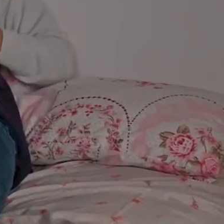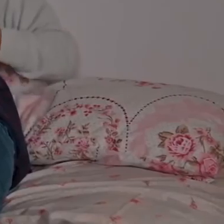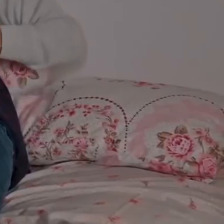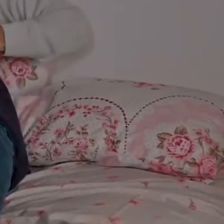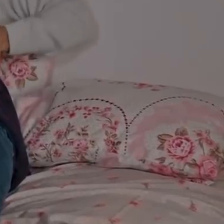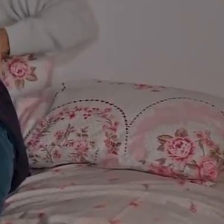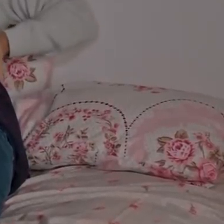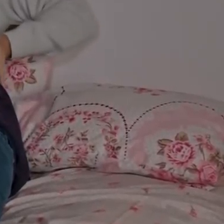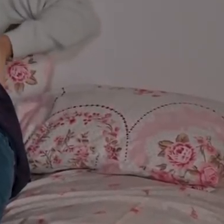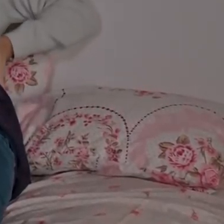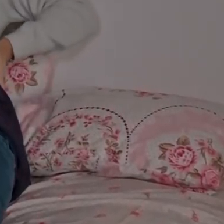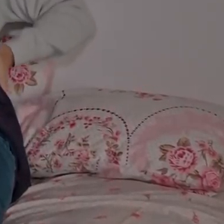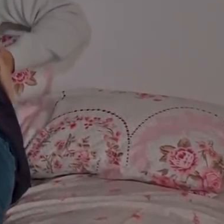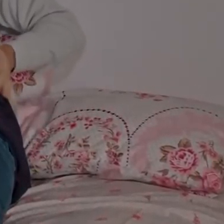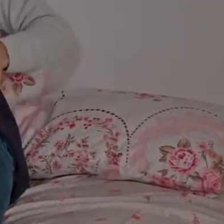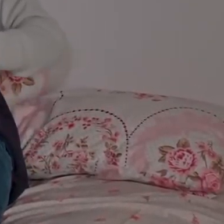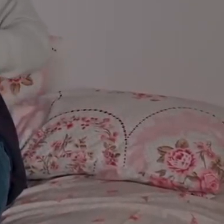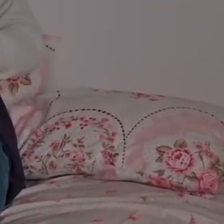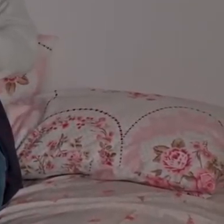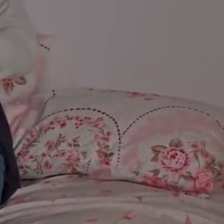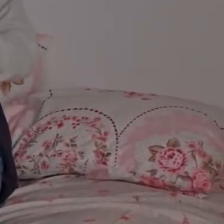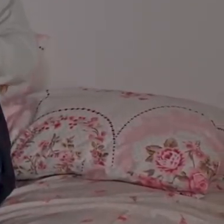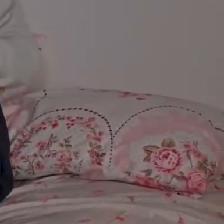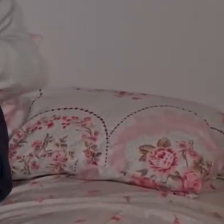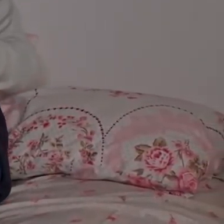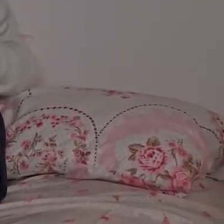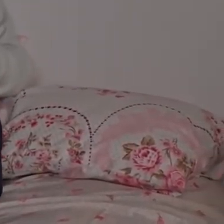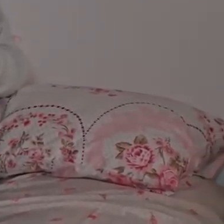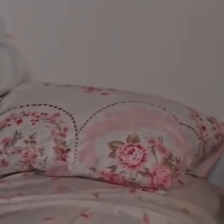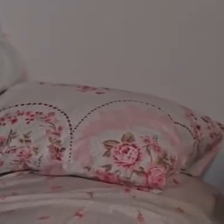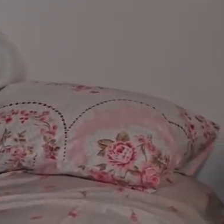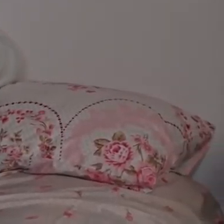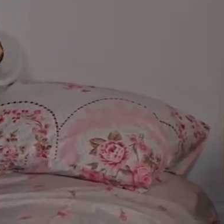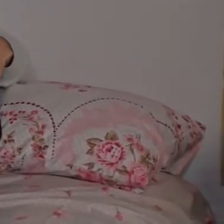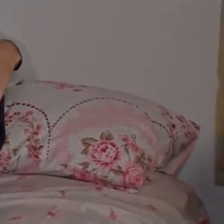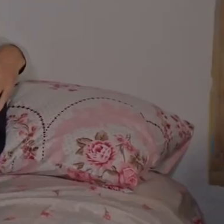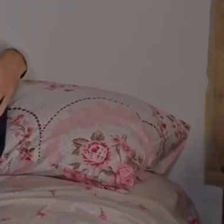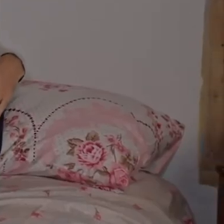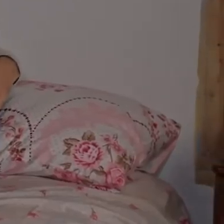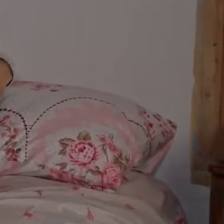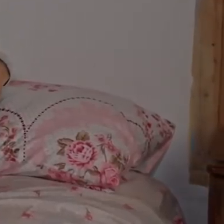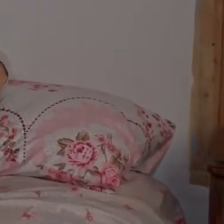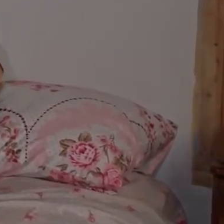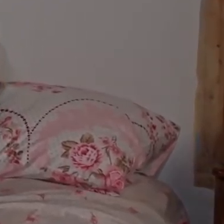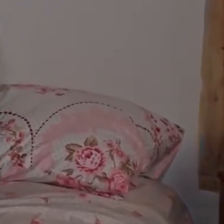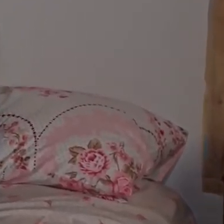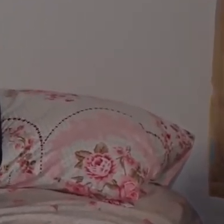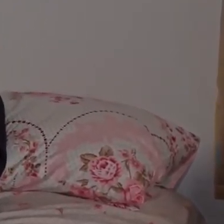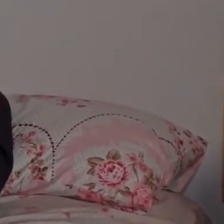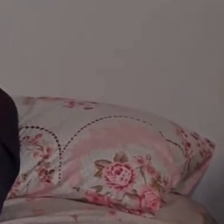uyandırmamaya çalışarak usulca yanındaki boşluğa yatırmaya çalışıyordu, başardı. Üzerine yorgan örtüyor.